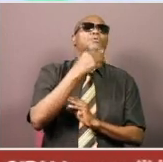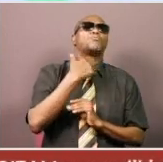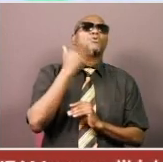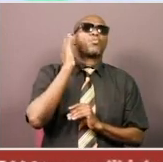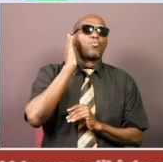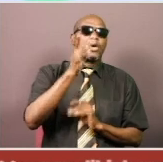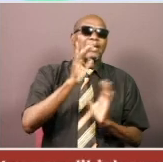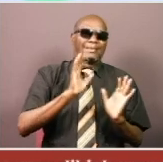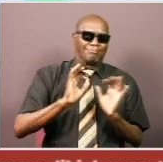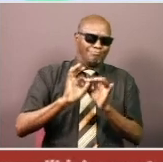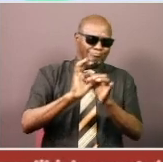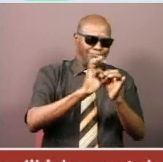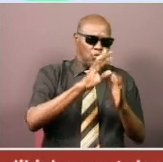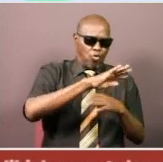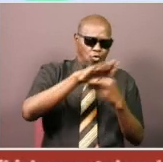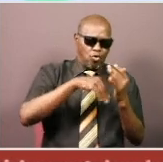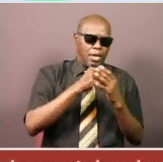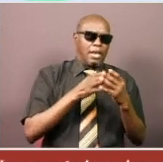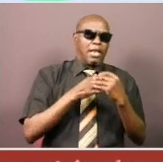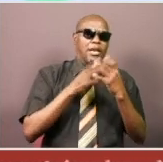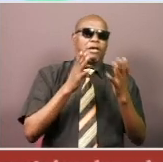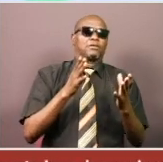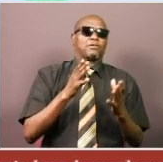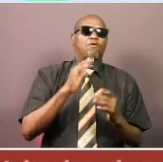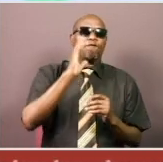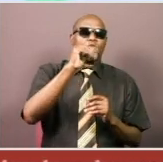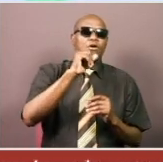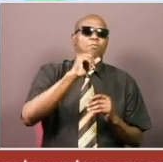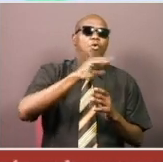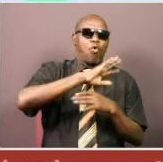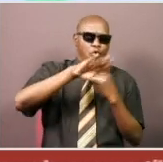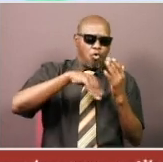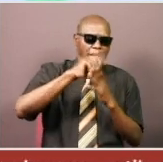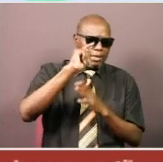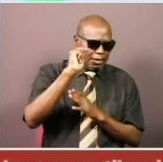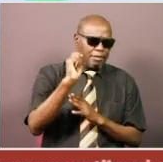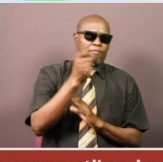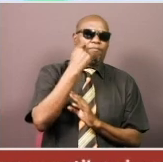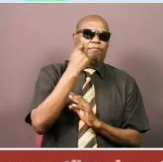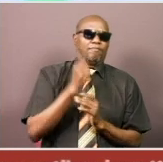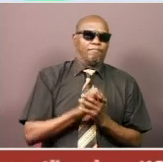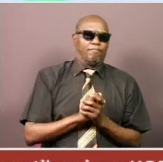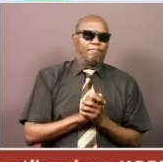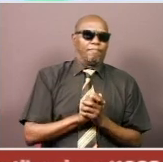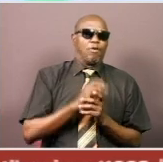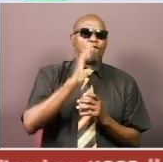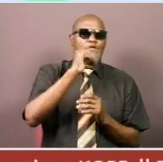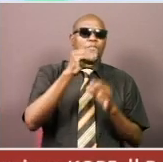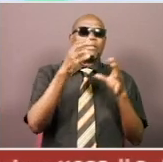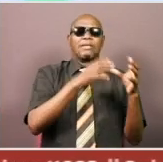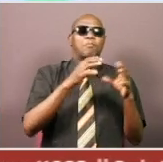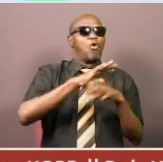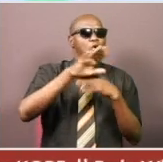nitaunganisha hawa viongozi wote kutoka sehemu zote za Kenya, kutoka vyama vyote za